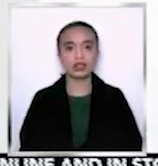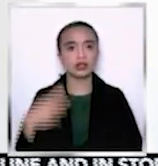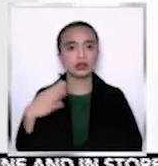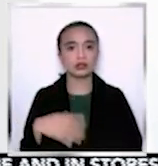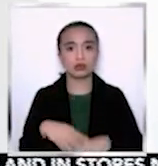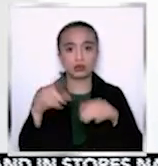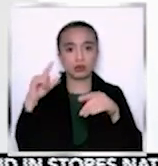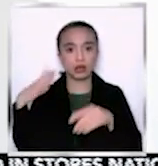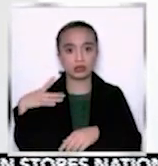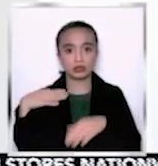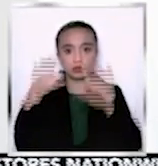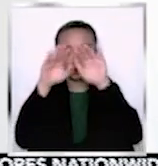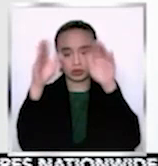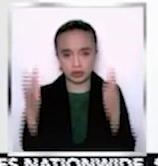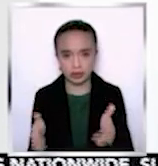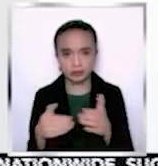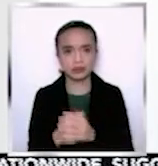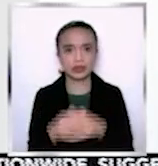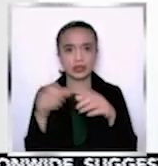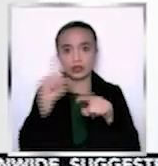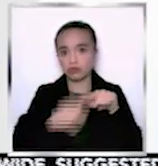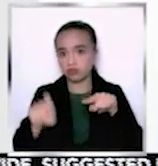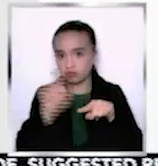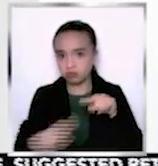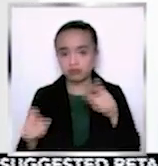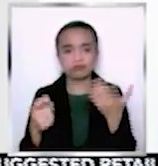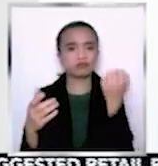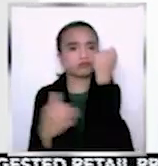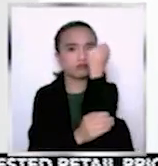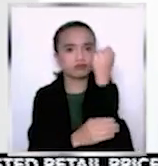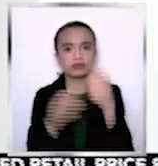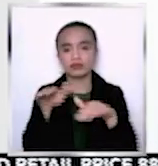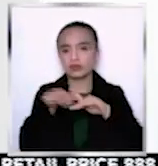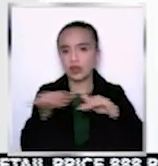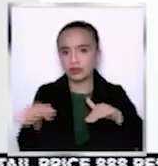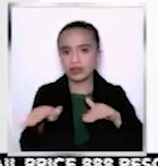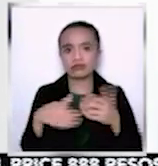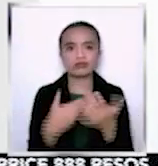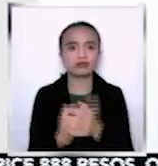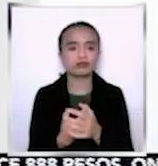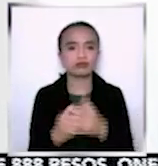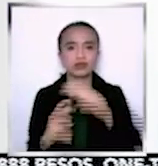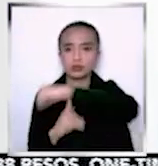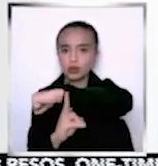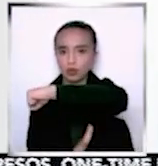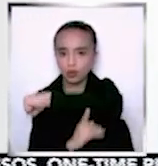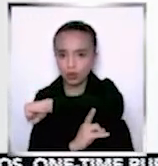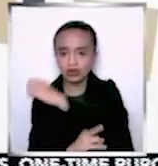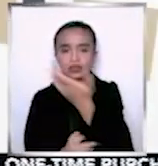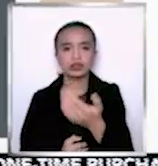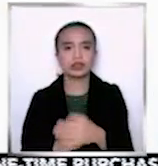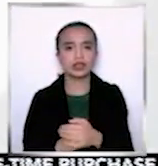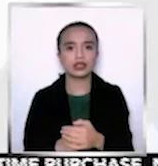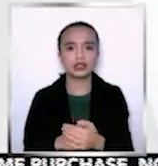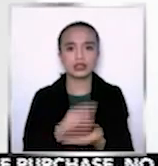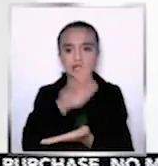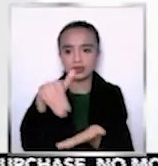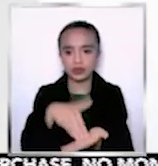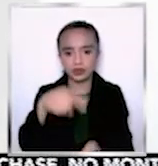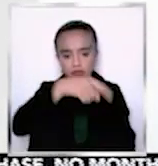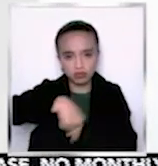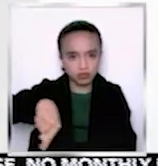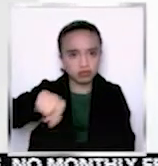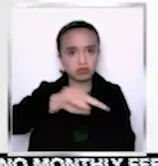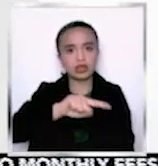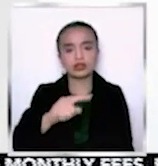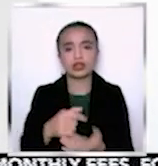ng ilaw, kable ng kuryente, traffic signages, flyovers, tulay at center island ng mga kalye. Pero pwede magkabit